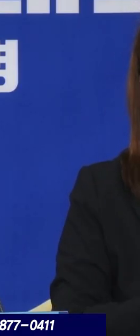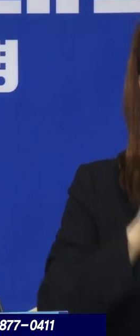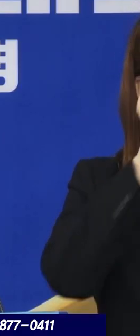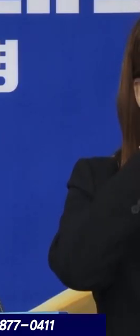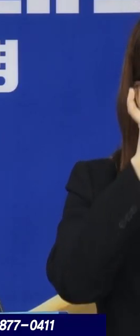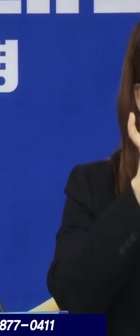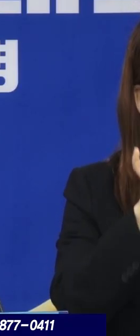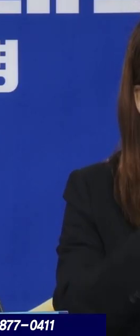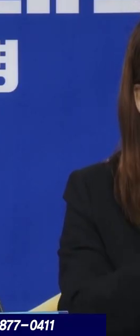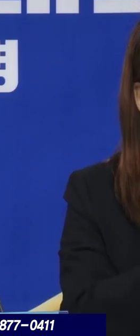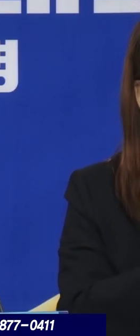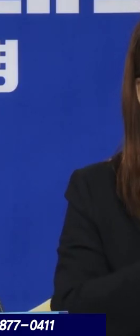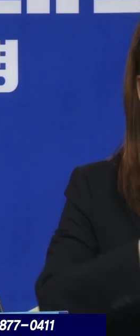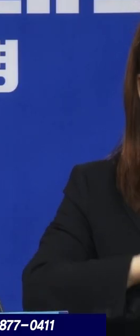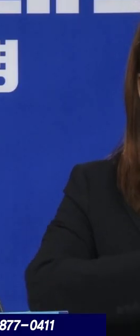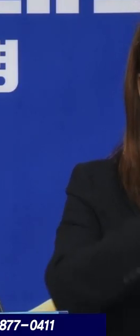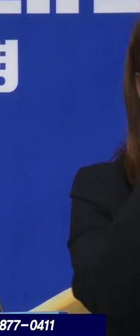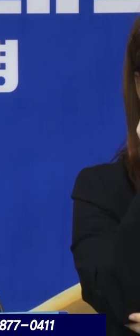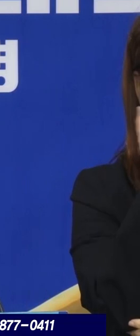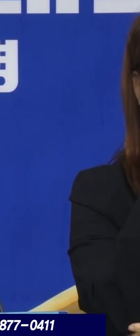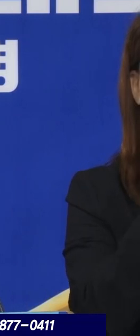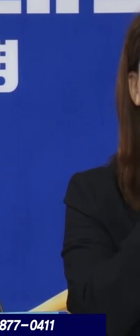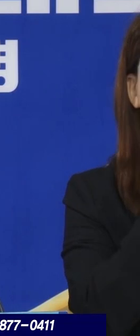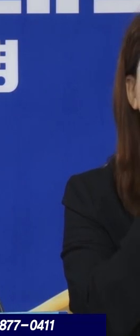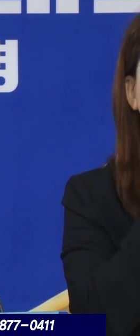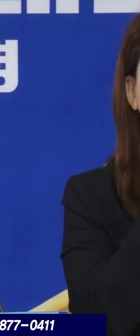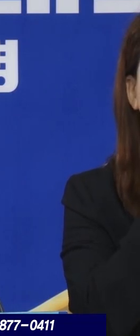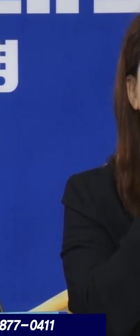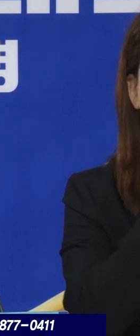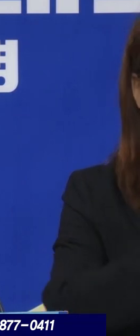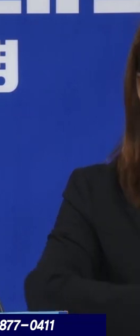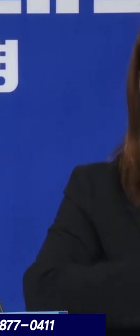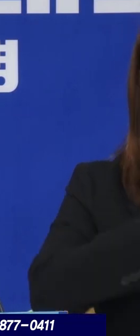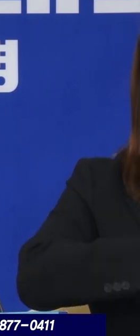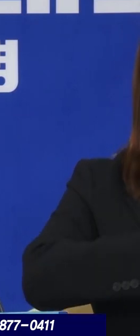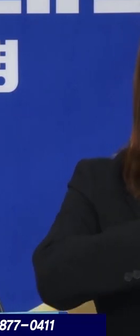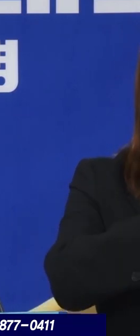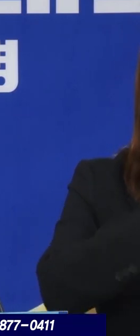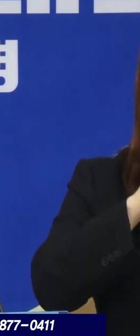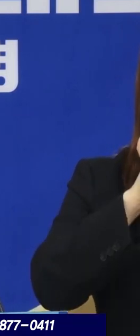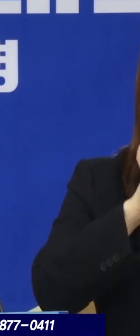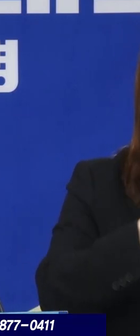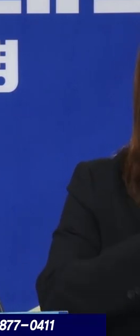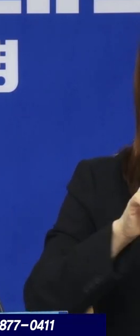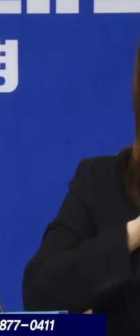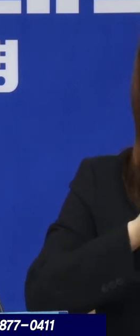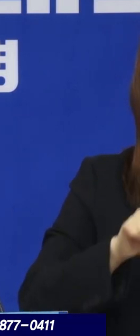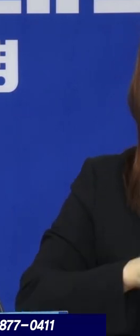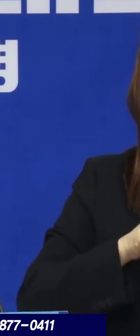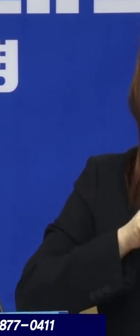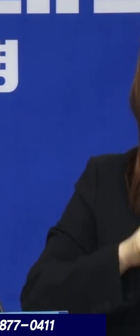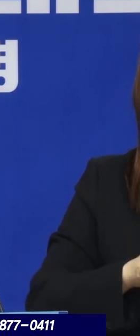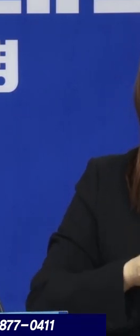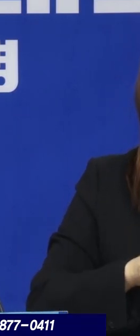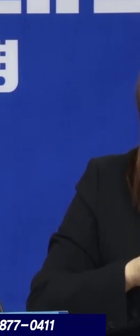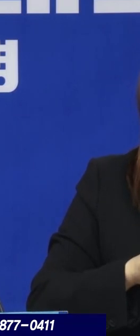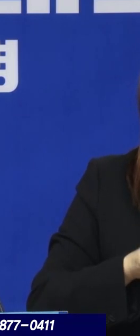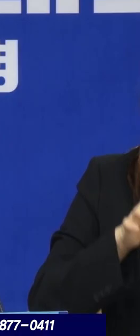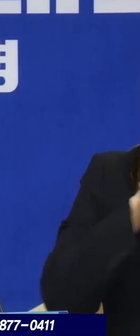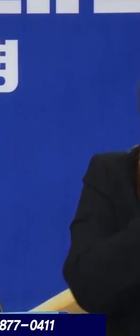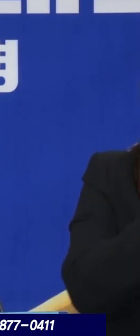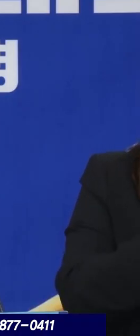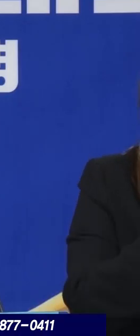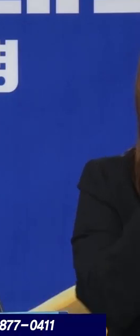만약 이 세계일보 보도가 사실이라면 윤석열 후보는 압수수색 영장 지시와